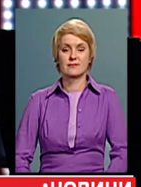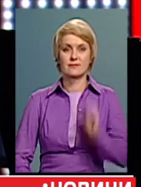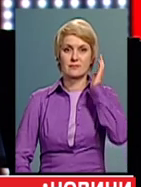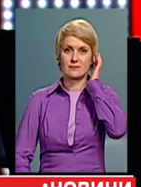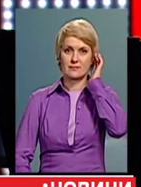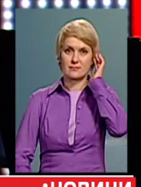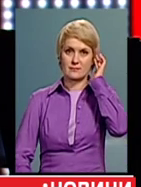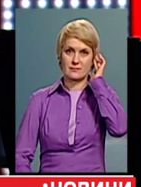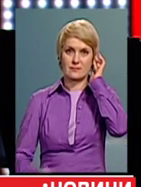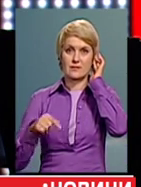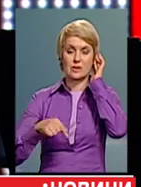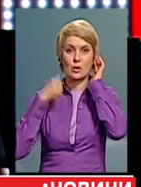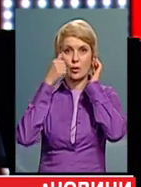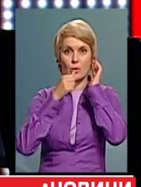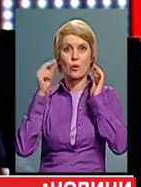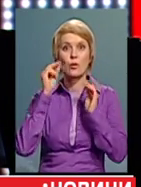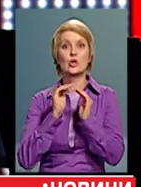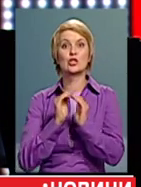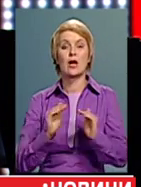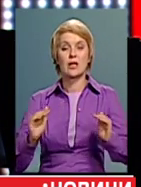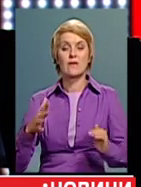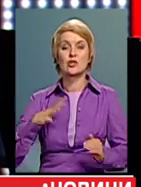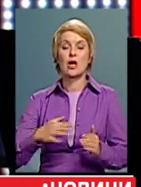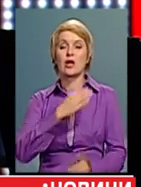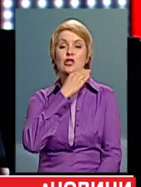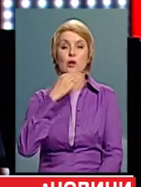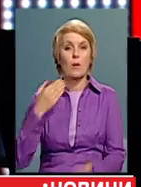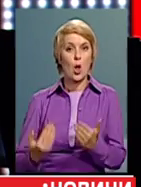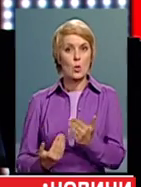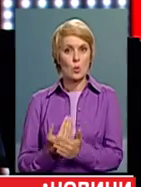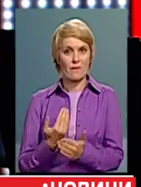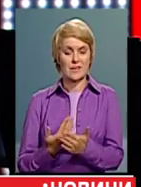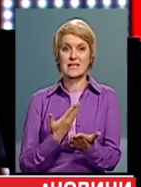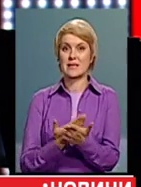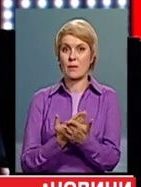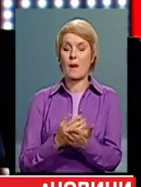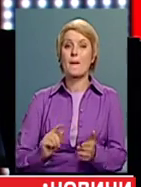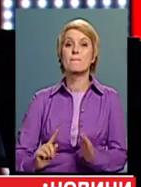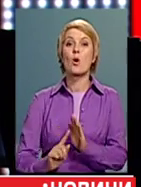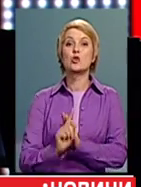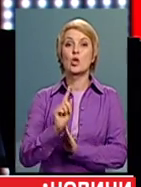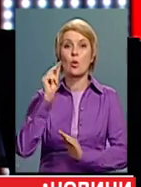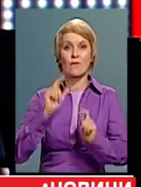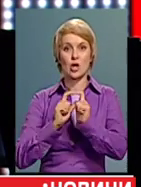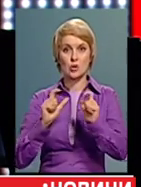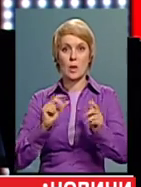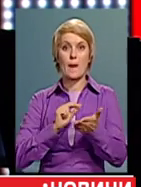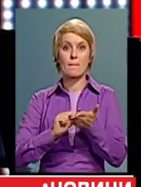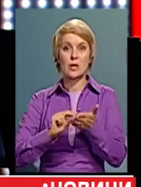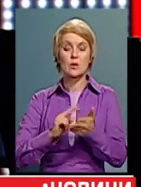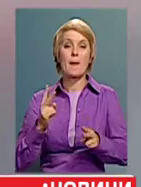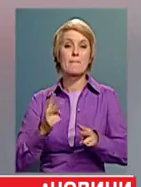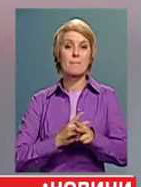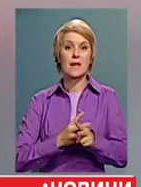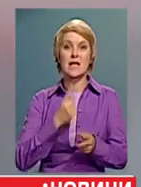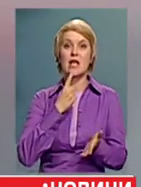Цього року на школярів чекає чимало новацій, зокрема в початковій школі. Вона тепер працюватиме без чорнил, без домашніх завдань на канікули. Крім